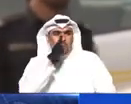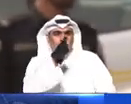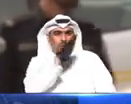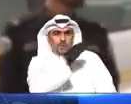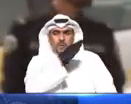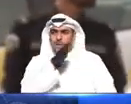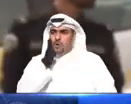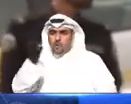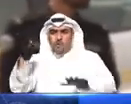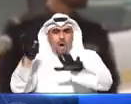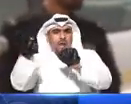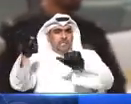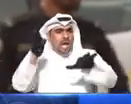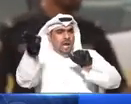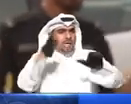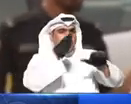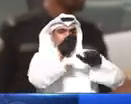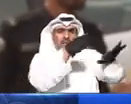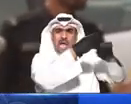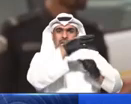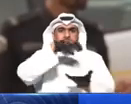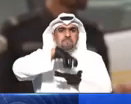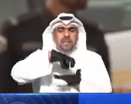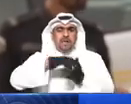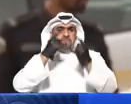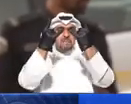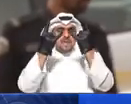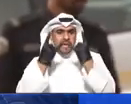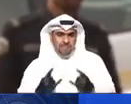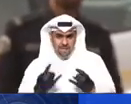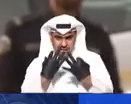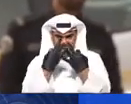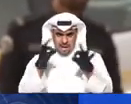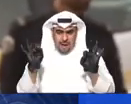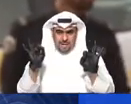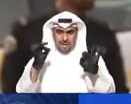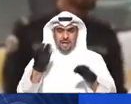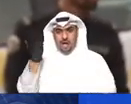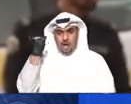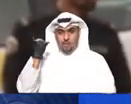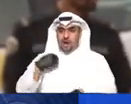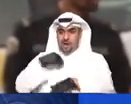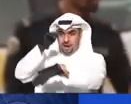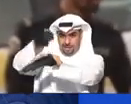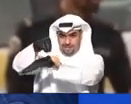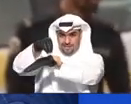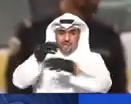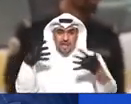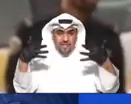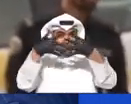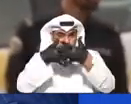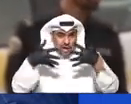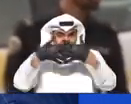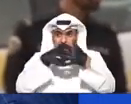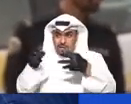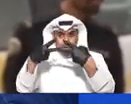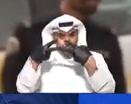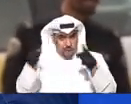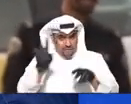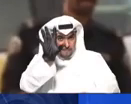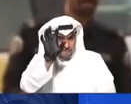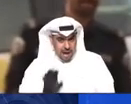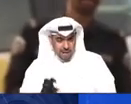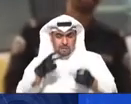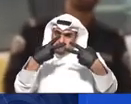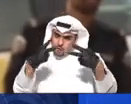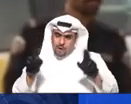يعني احنا عدينا له واخذنا له موافقات مسبقه، حتى الاخوان بالشركه يعطيهم العافيه استعدوا لهذا التوقيت. جميل.